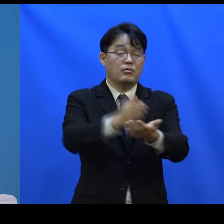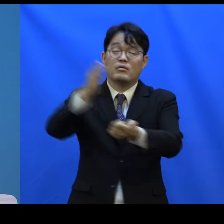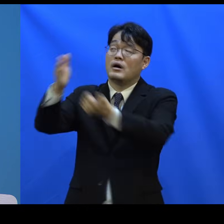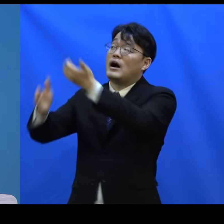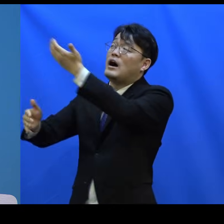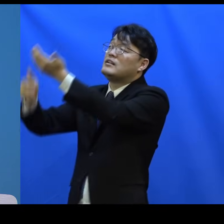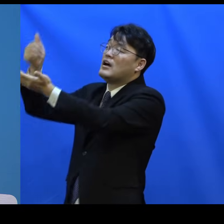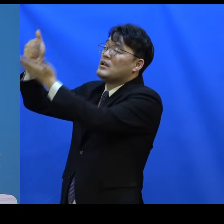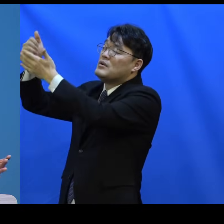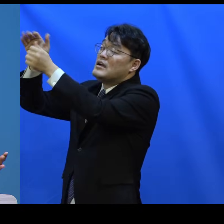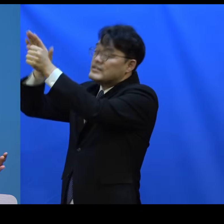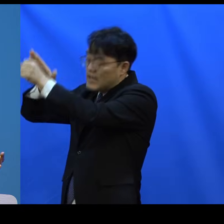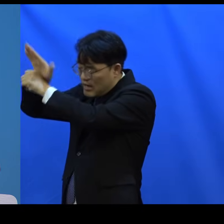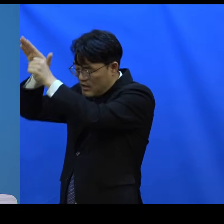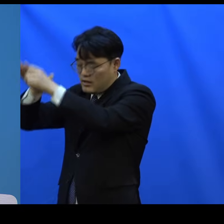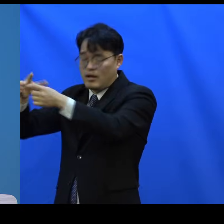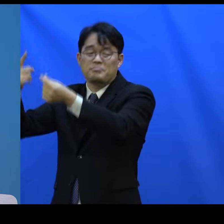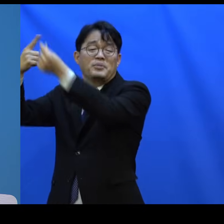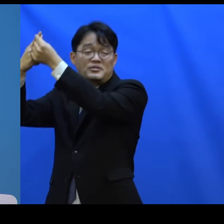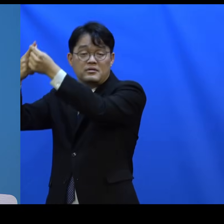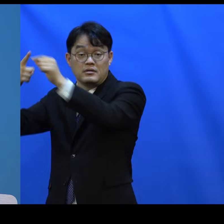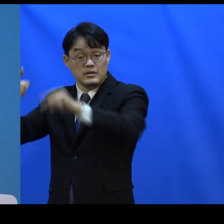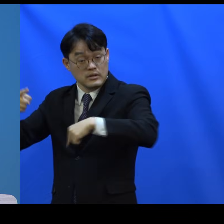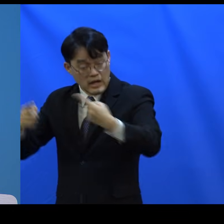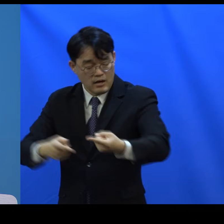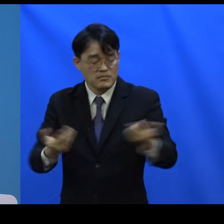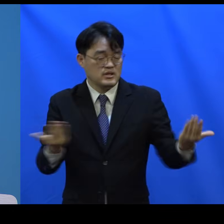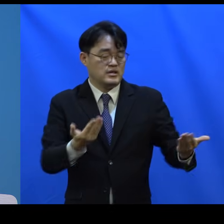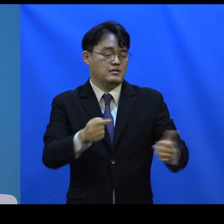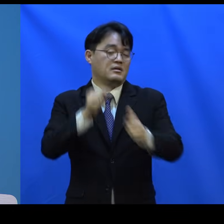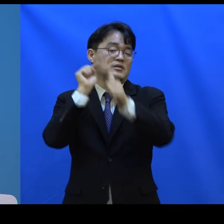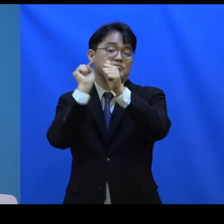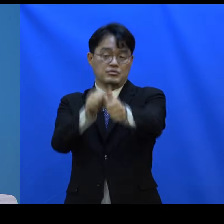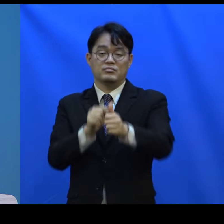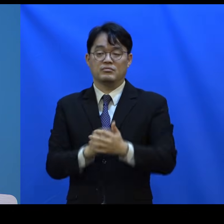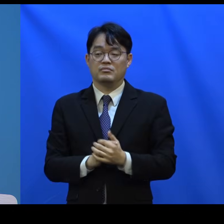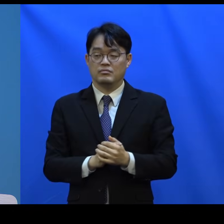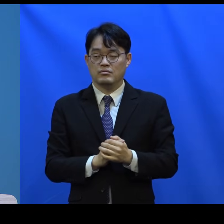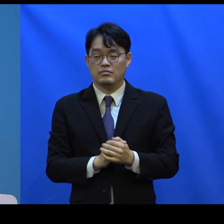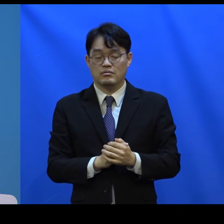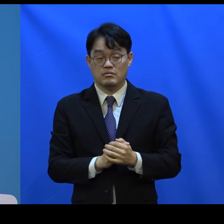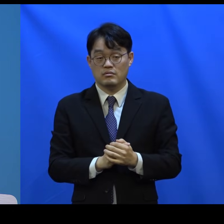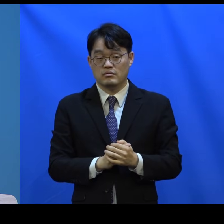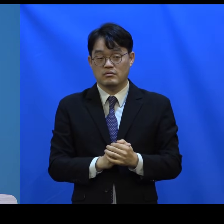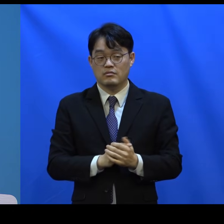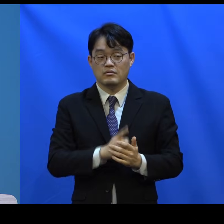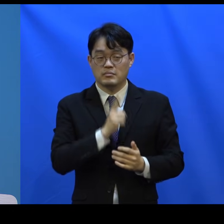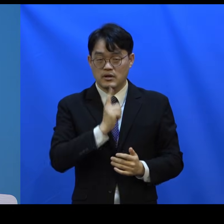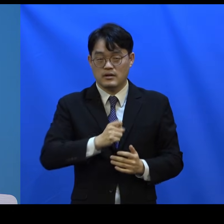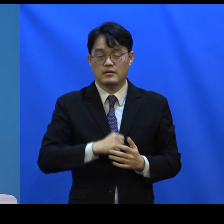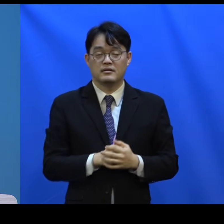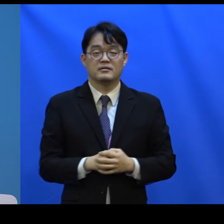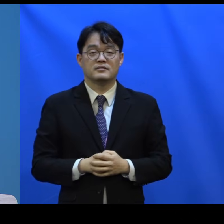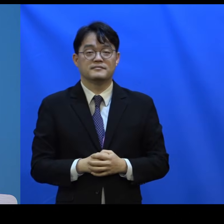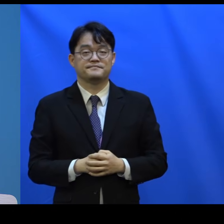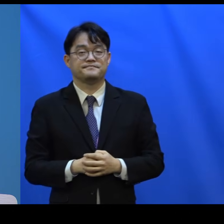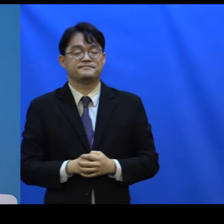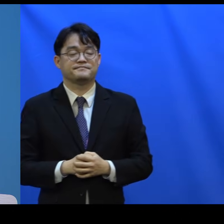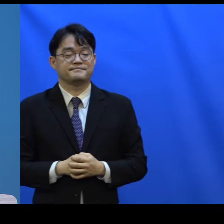안에서 우리가 행할 수 있는 모든 에너지가 나온대요. 이 비밀이죠, 여러분.